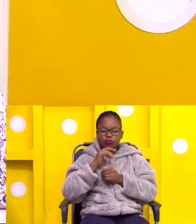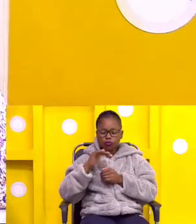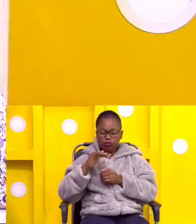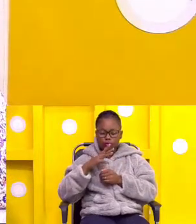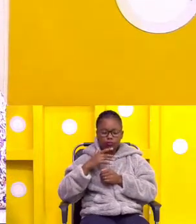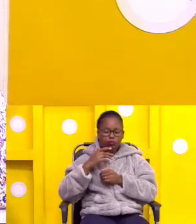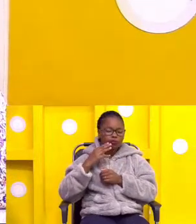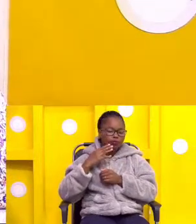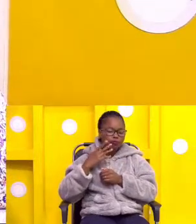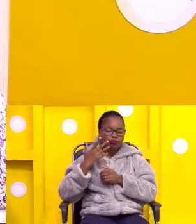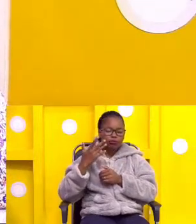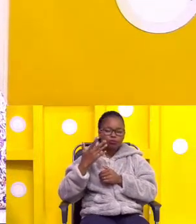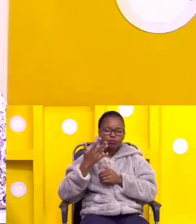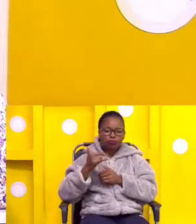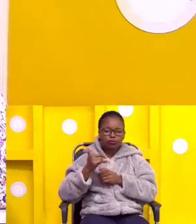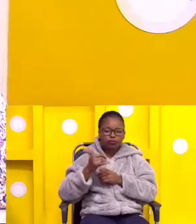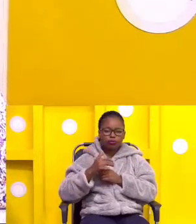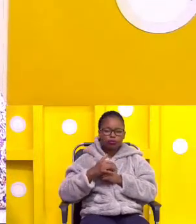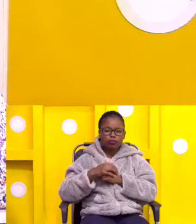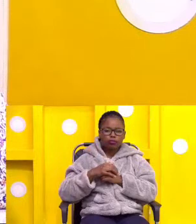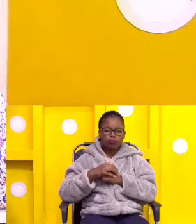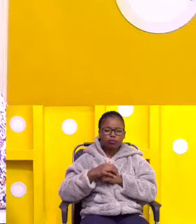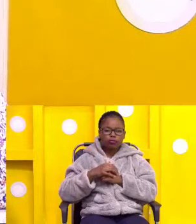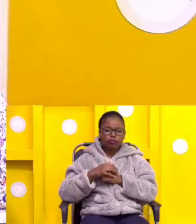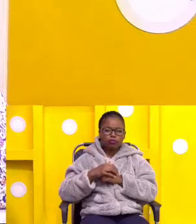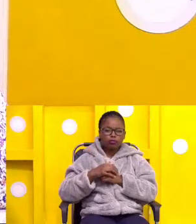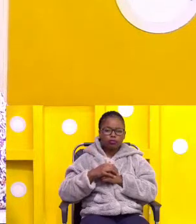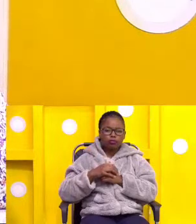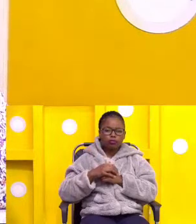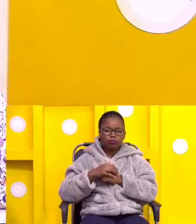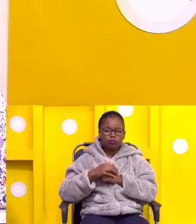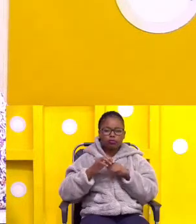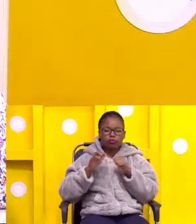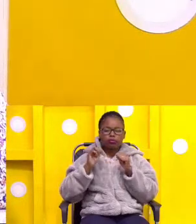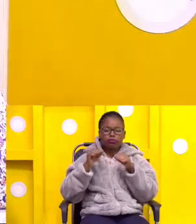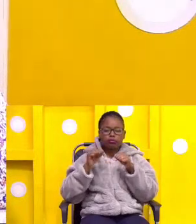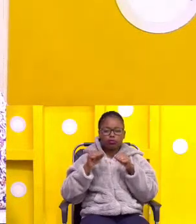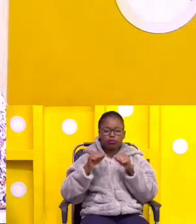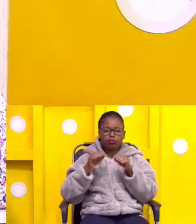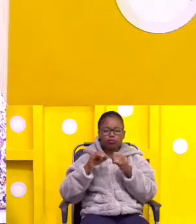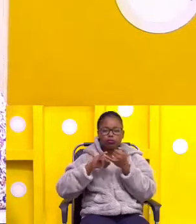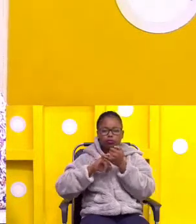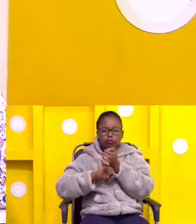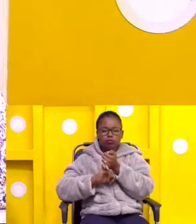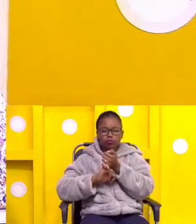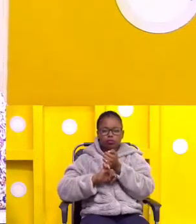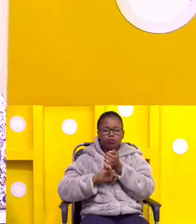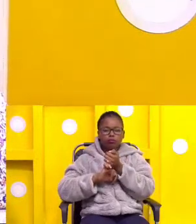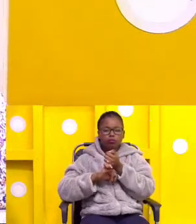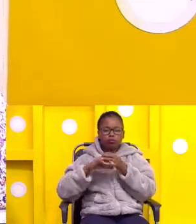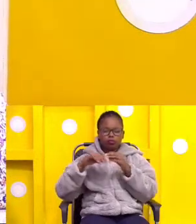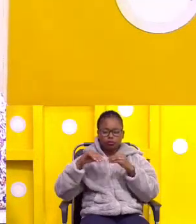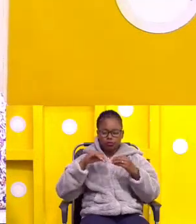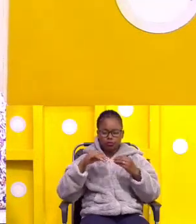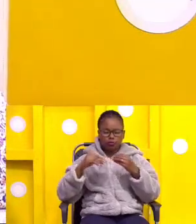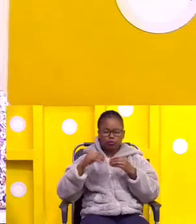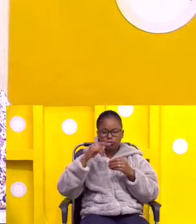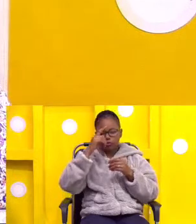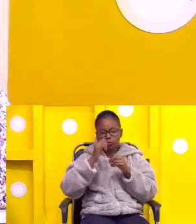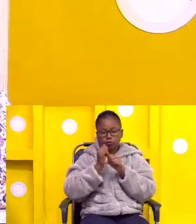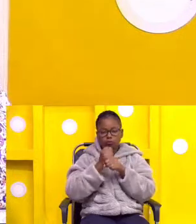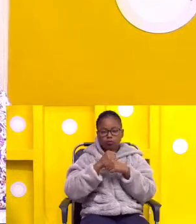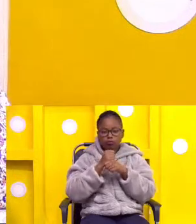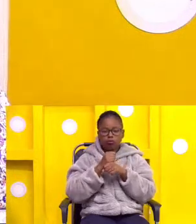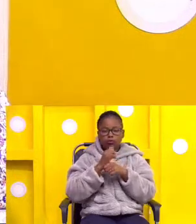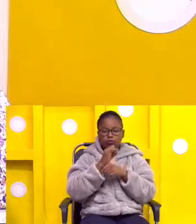To ukoro, mwanake waku nooje, kuhikania inego wake, netodo wako motu wa gai yaku. No